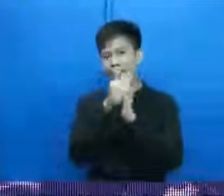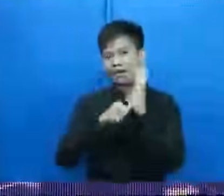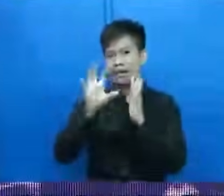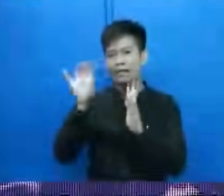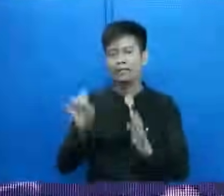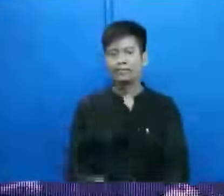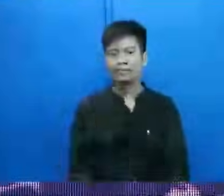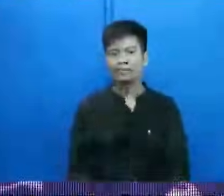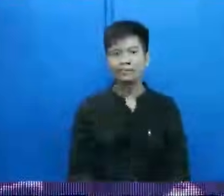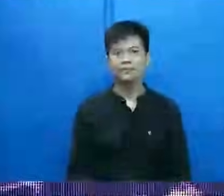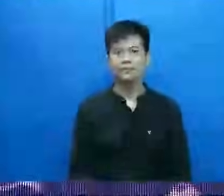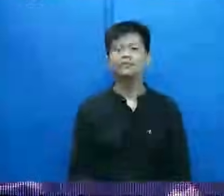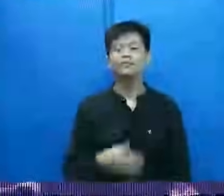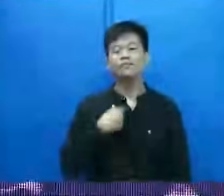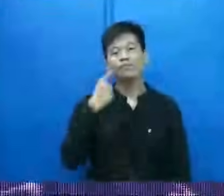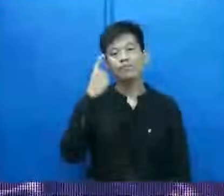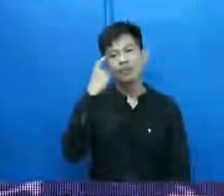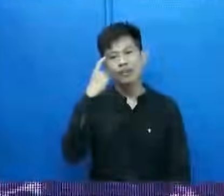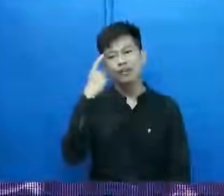lain. Saya kira.